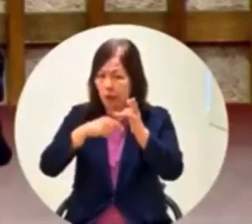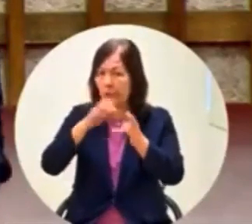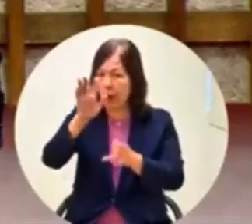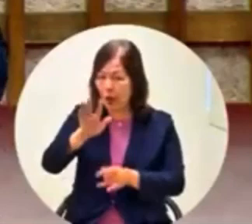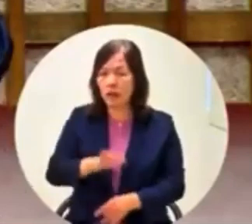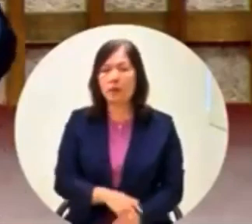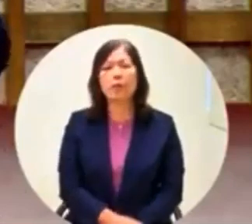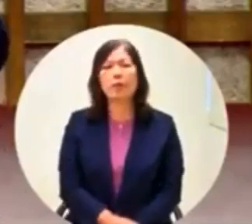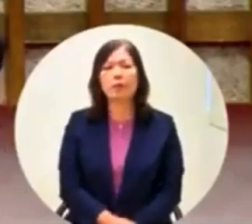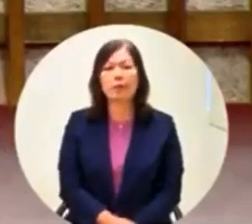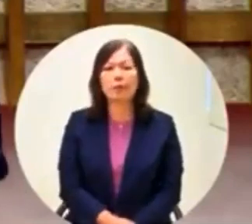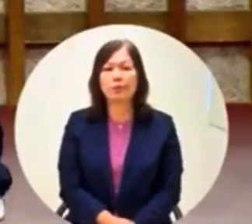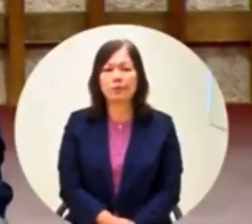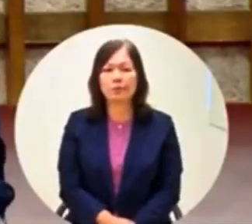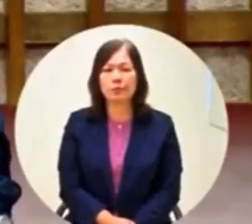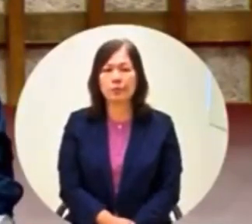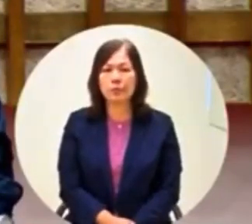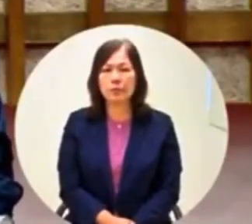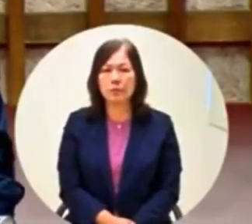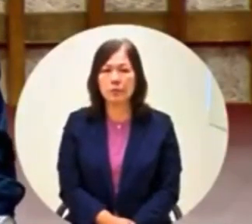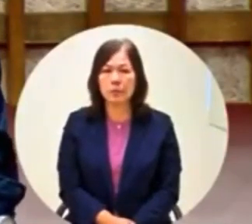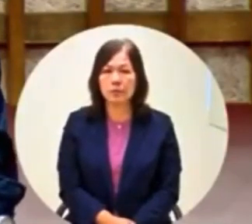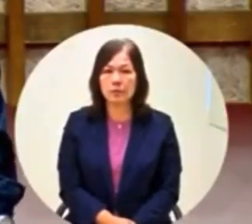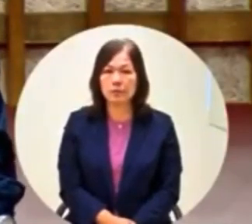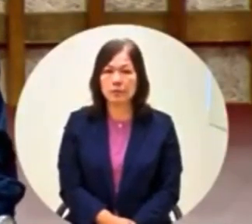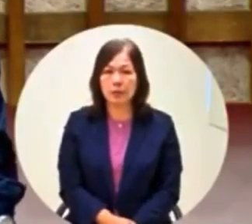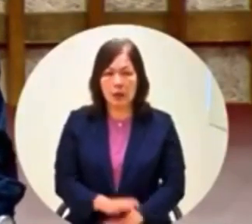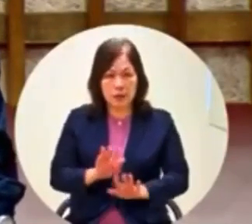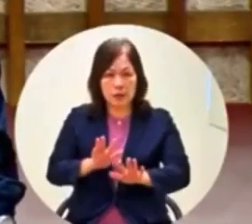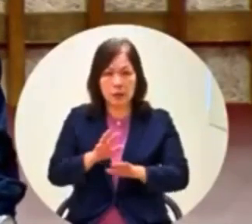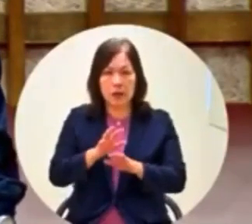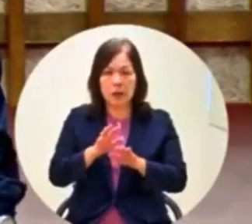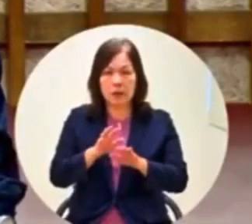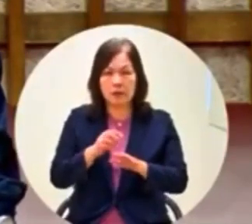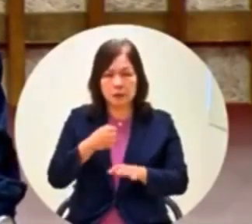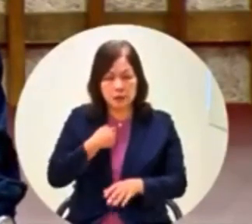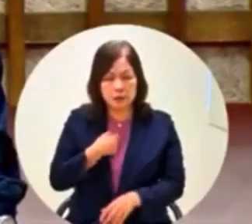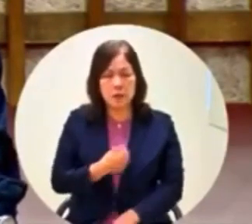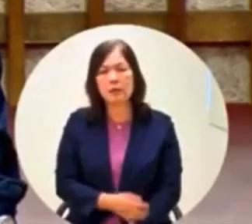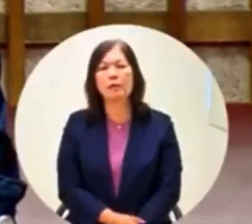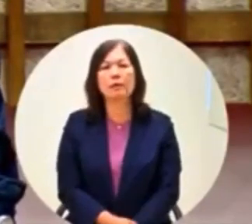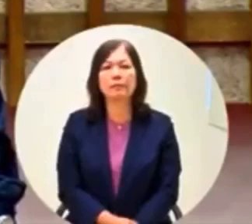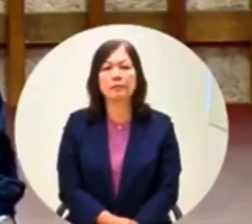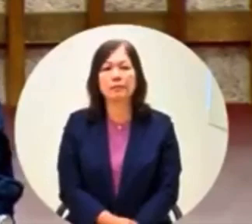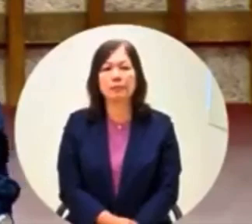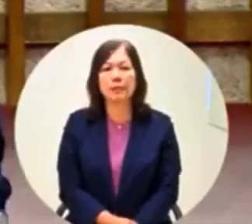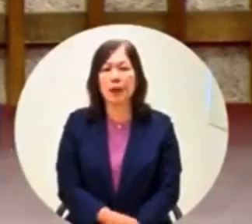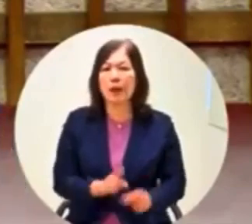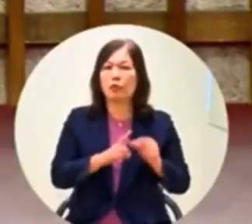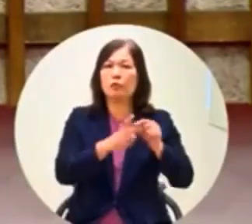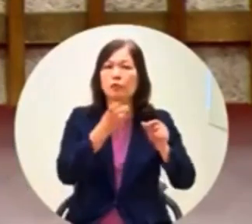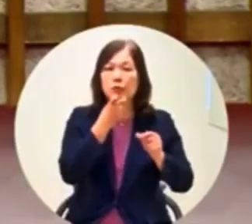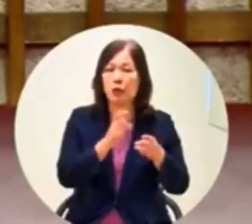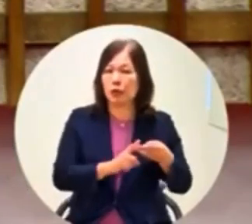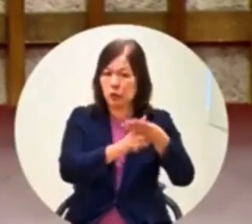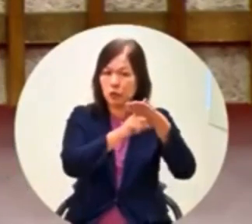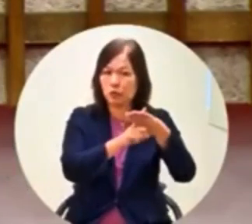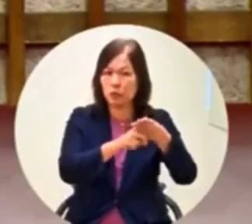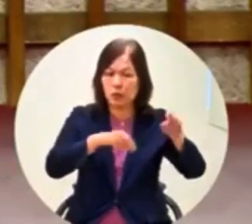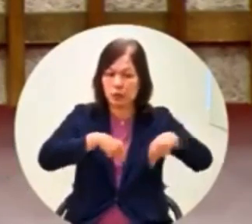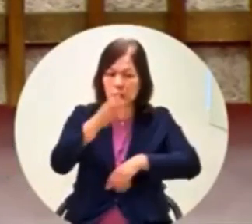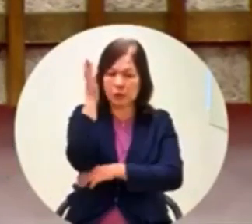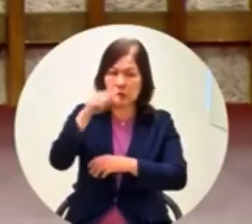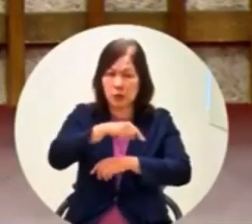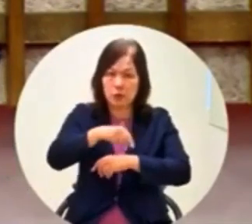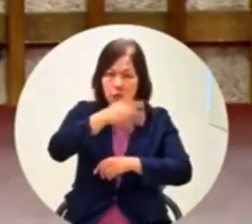盖的一个内容。我们现在看到我们的这个中央主政单位的行政院长对于